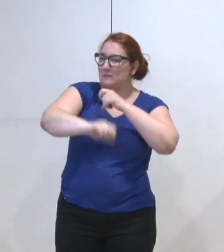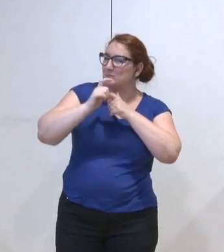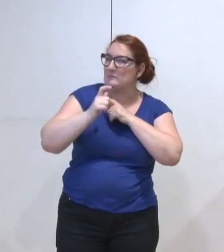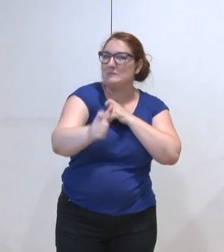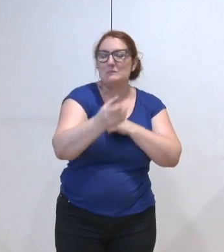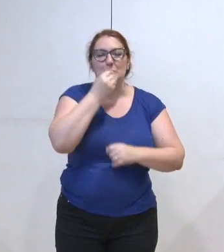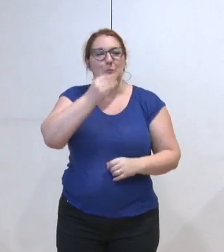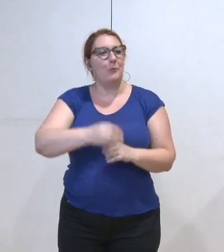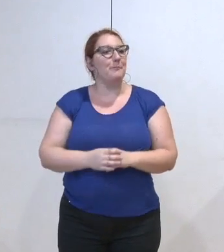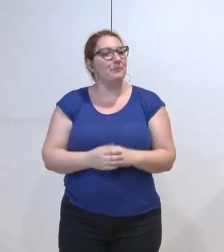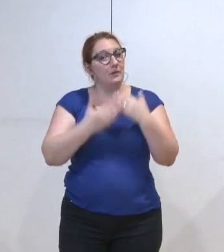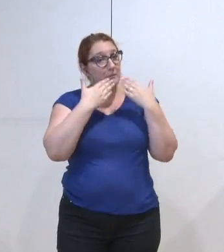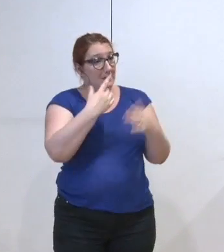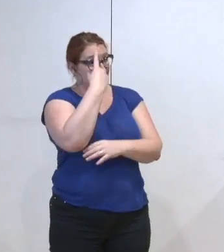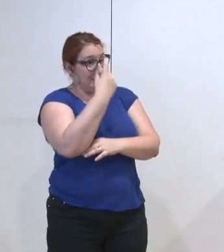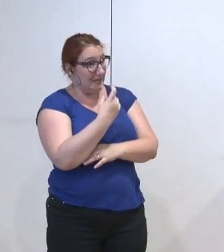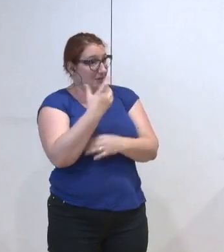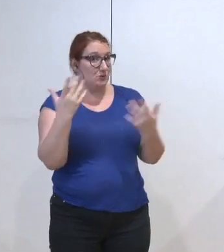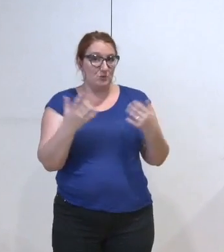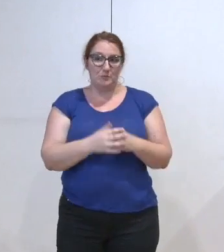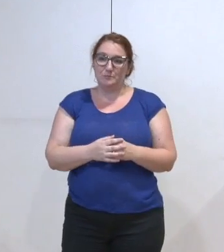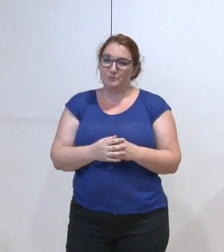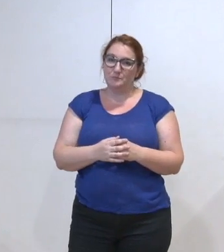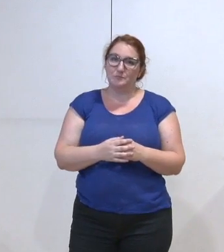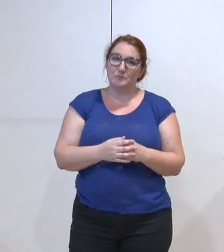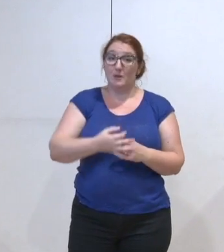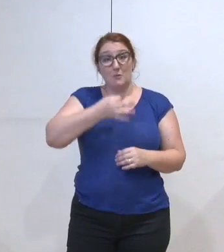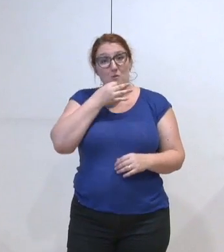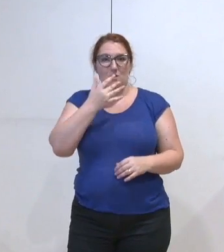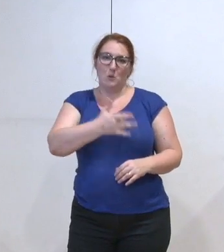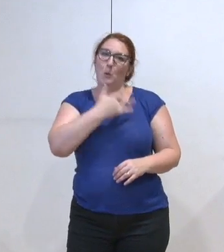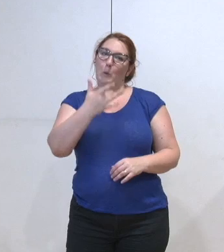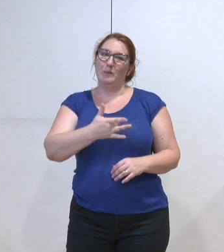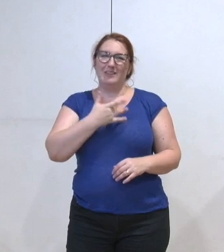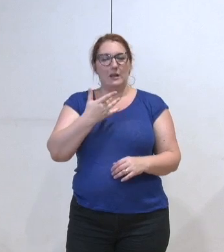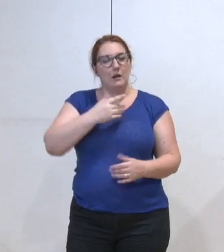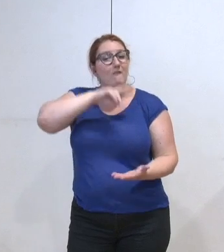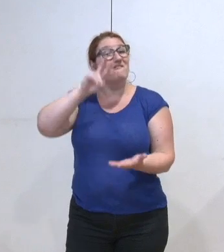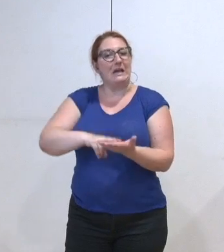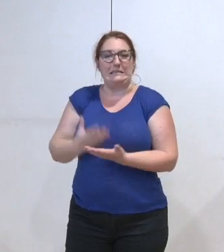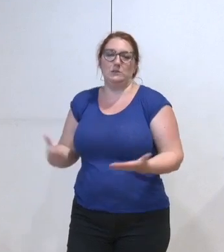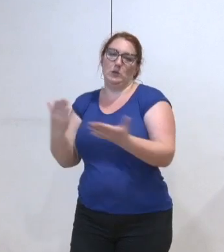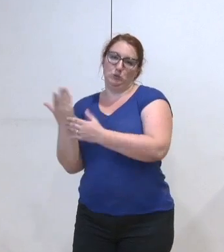pour cette question qui a appelé un utile rappel factuel des